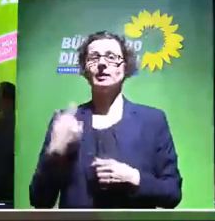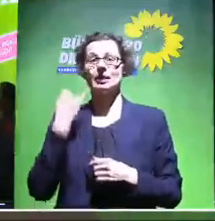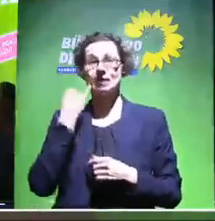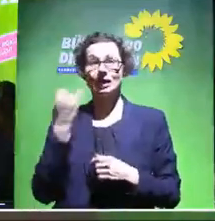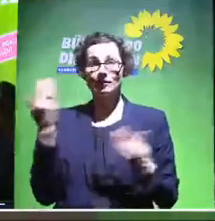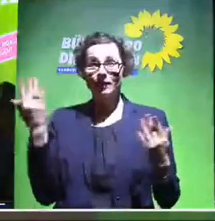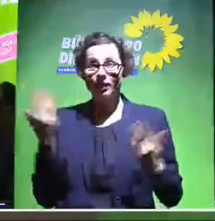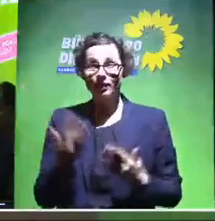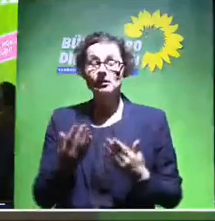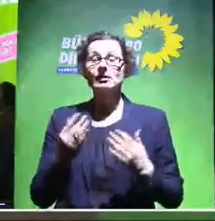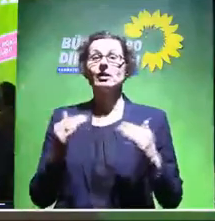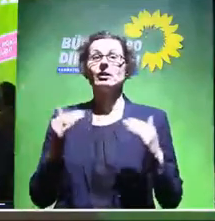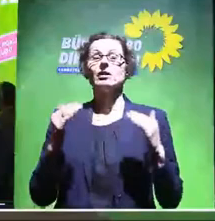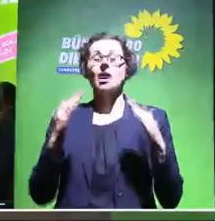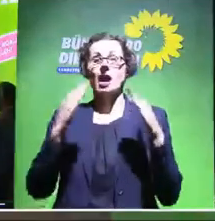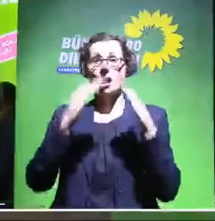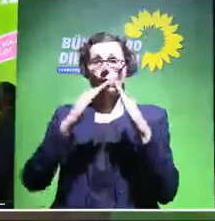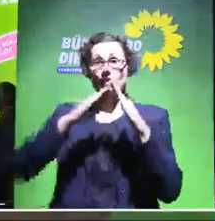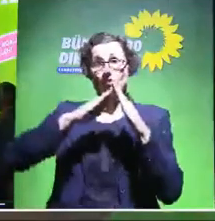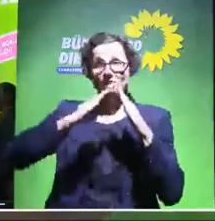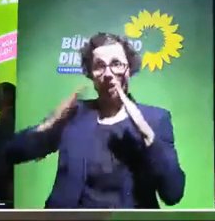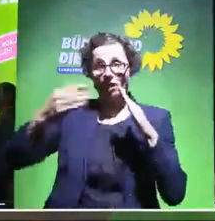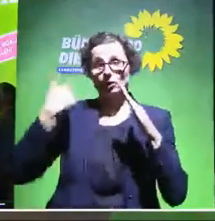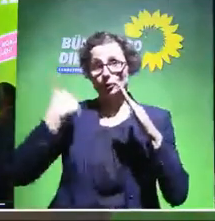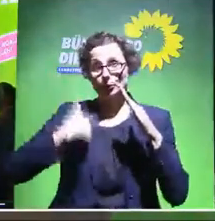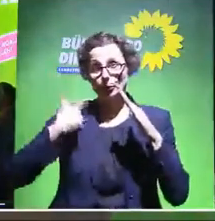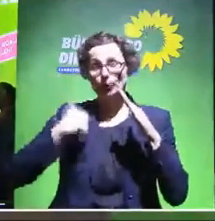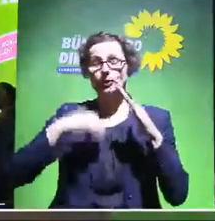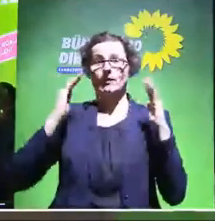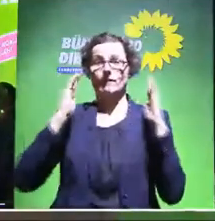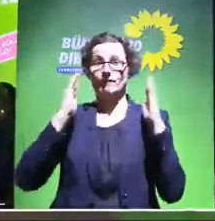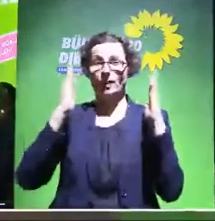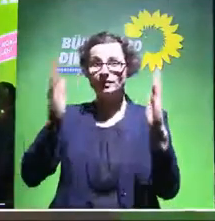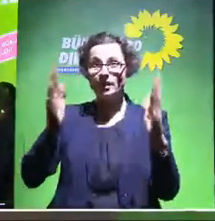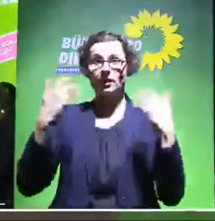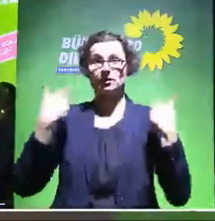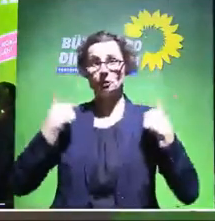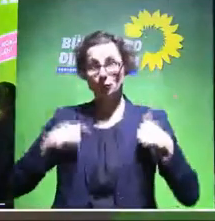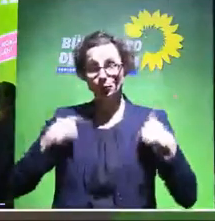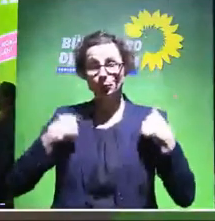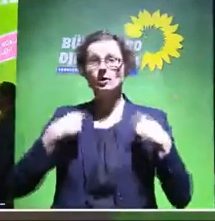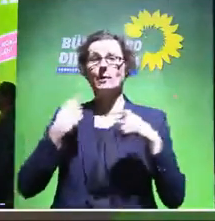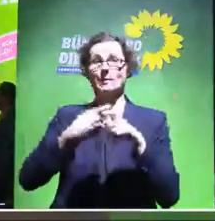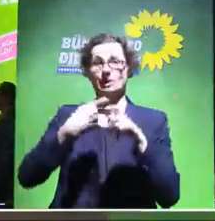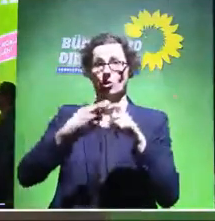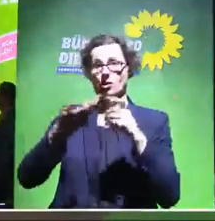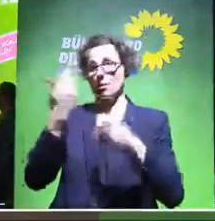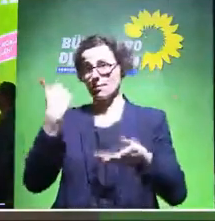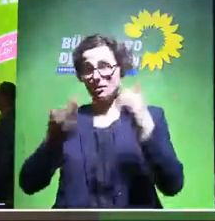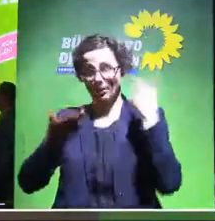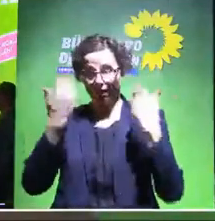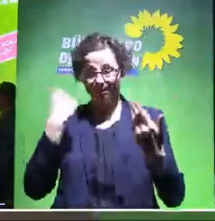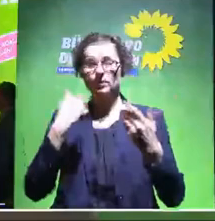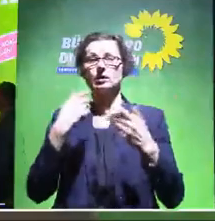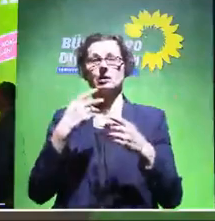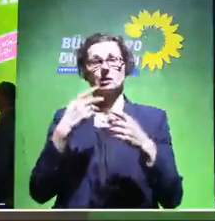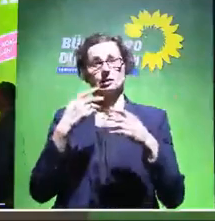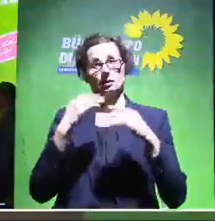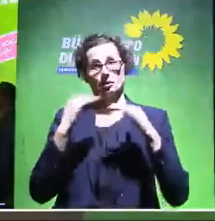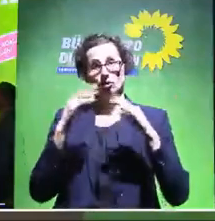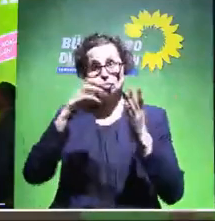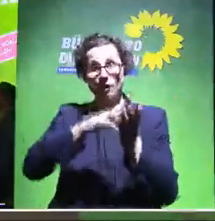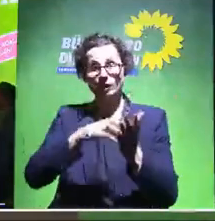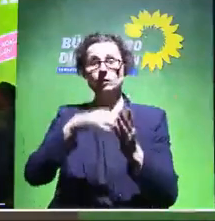begrünen die Hausdächer und die Fassaden und wir brechen den Beton auf. Wir speichern die Stadt, wir nutzen die Stadt als